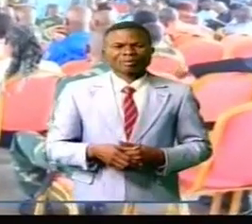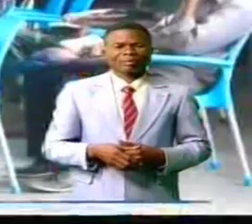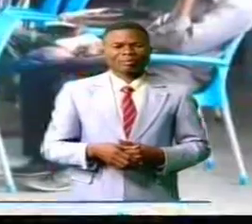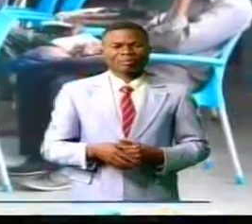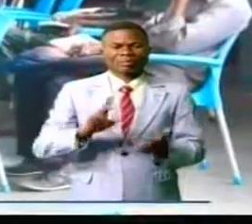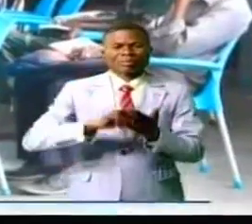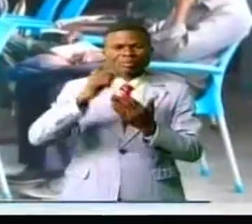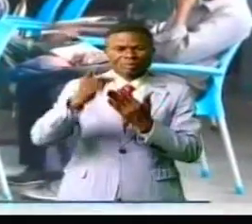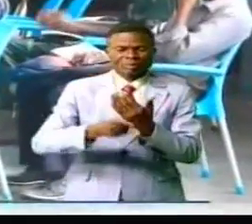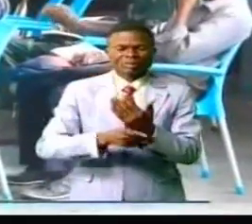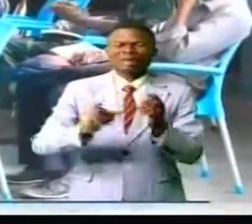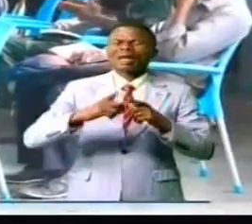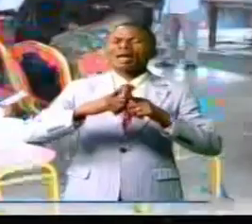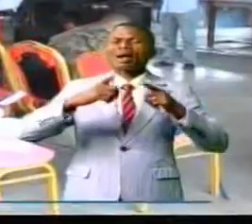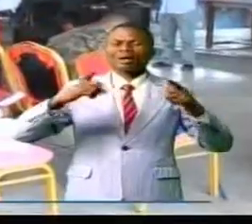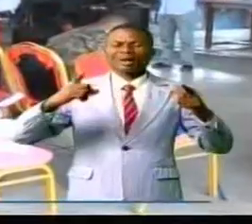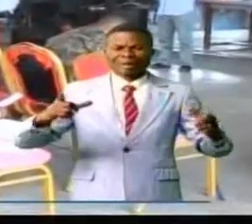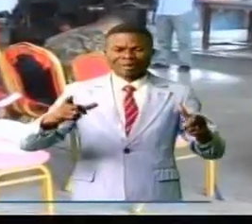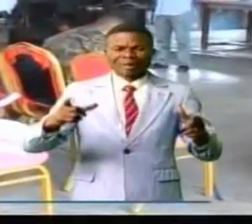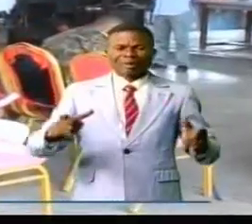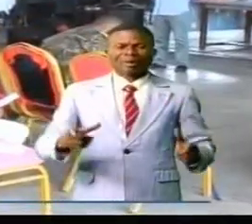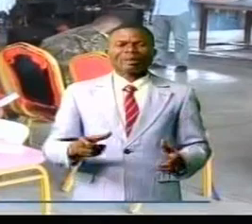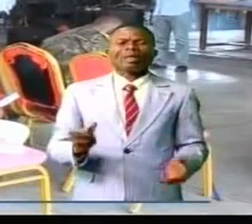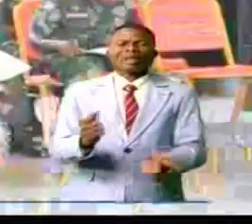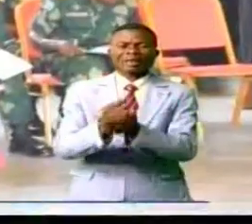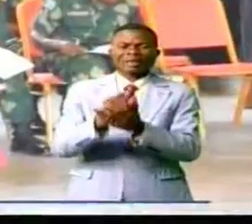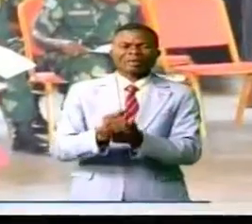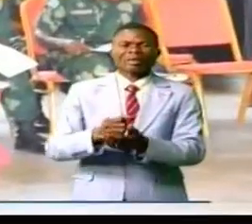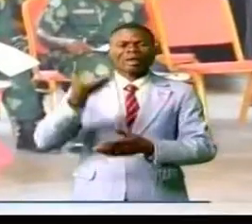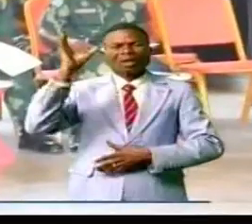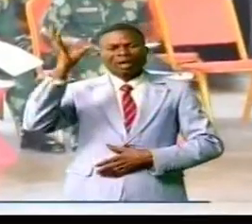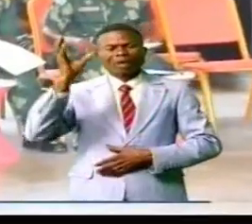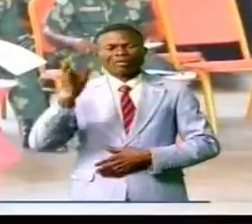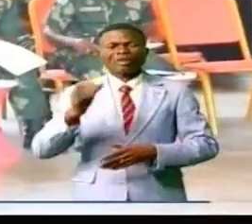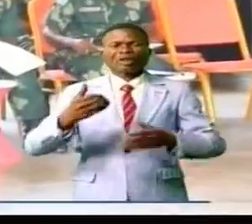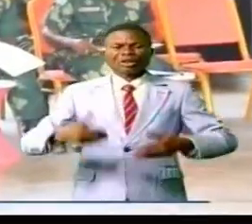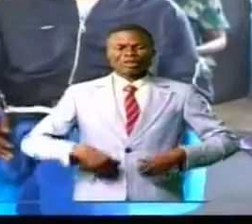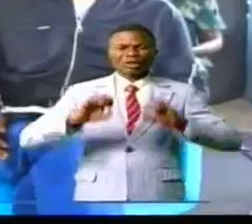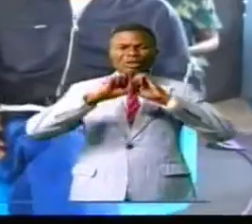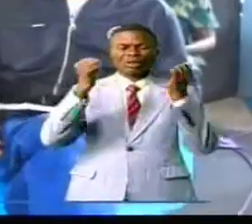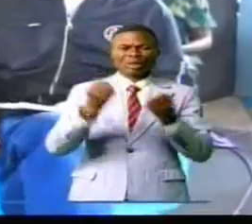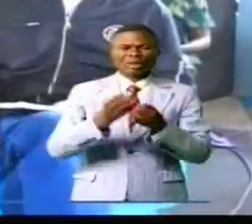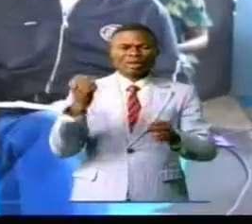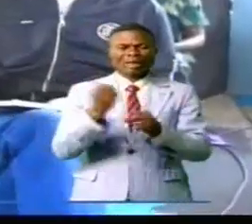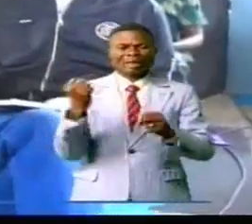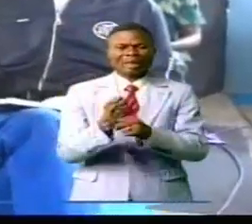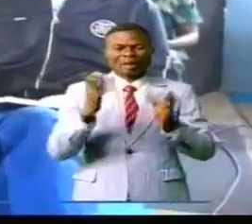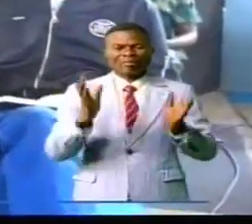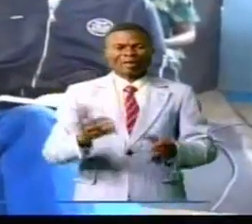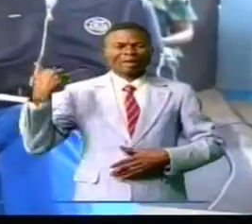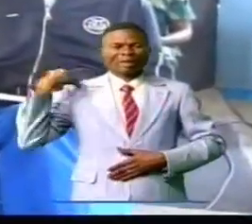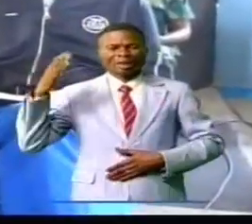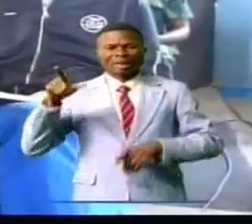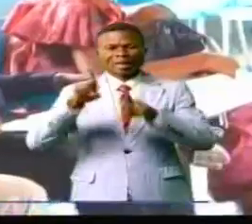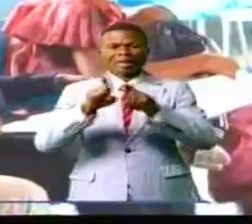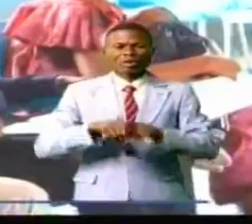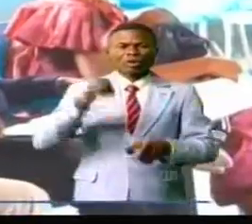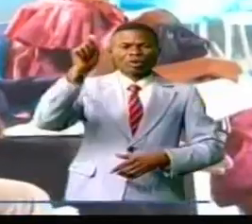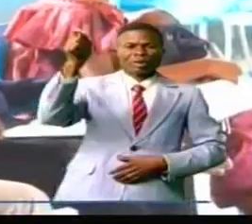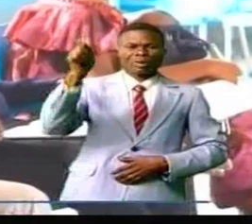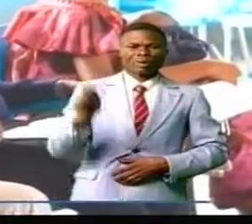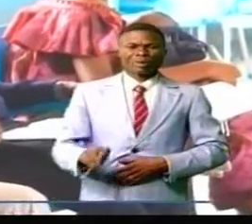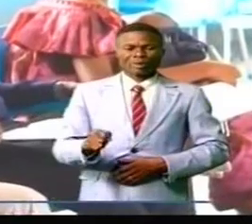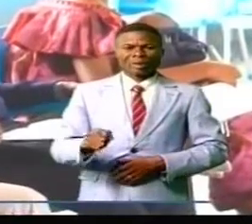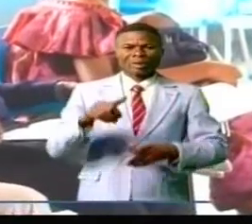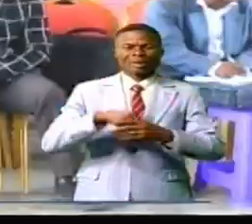C'est un vaste programme qui encadre les paysans, les jeunes entrepreneurs, les fonctionnaires de l'État et les corps militaires dans